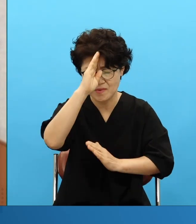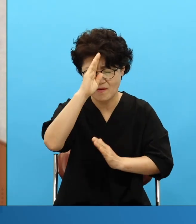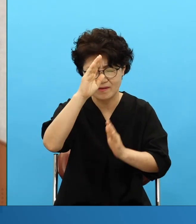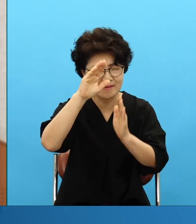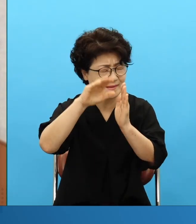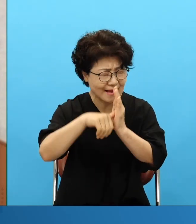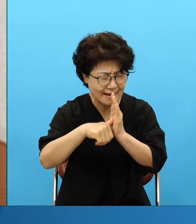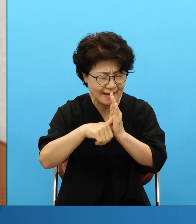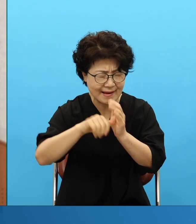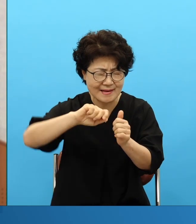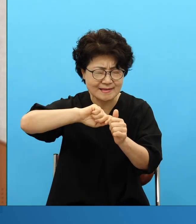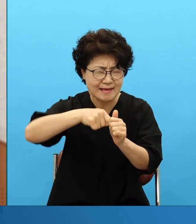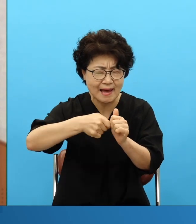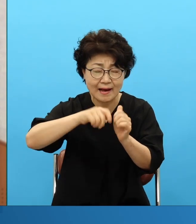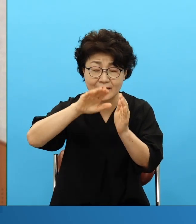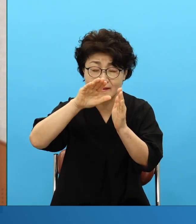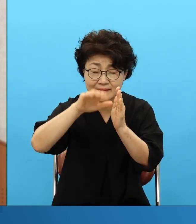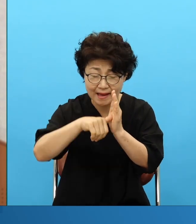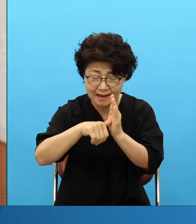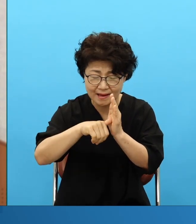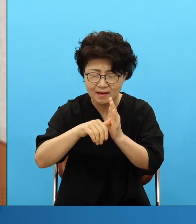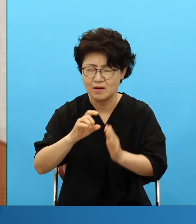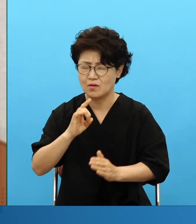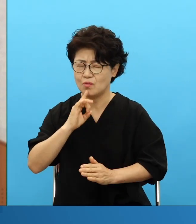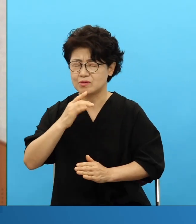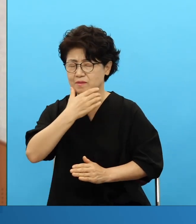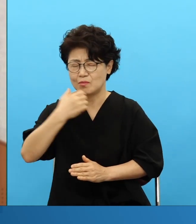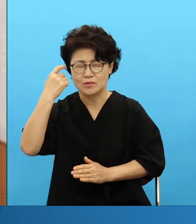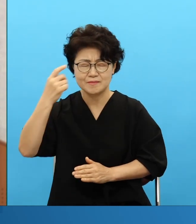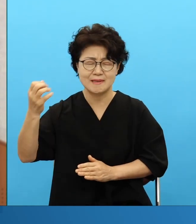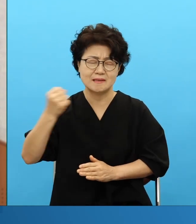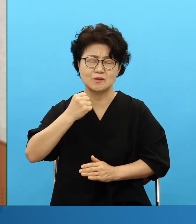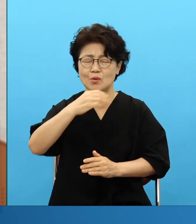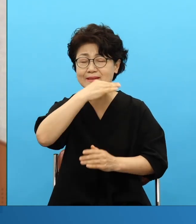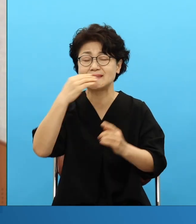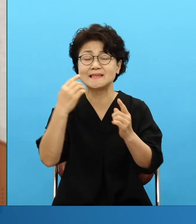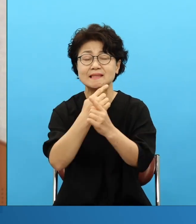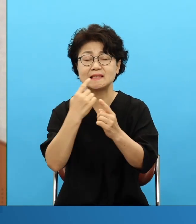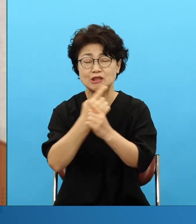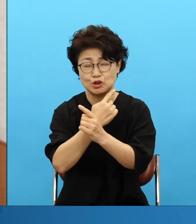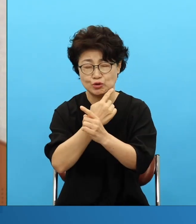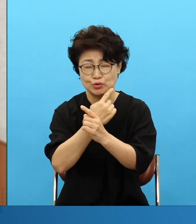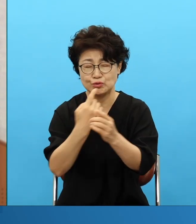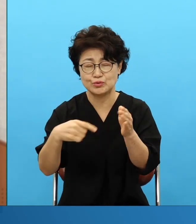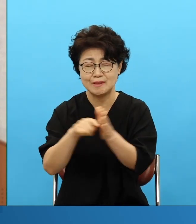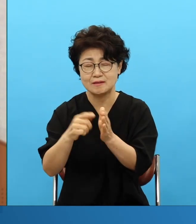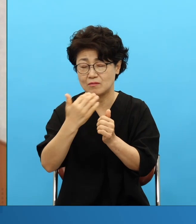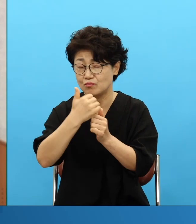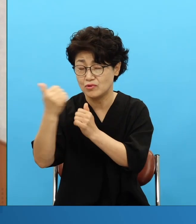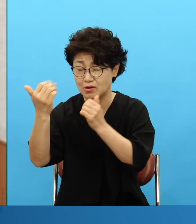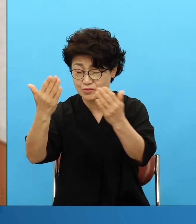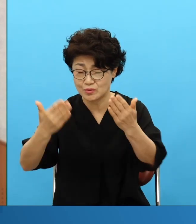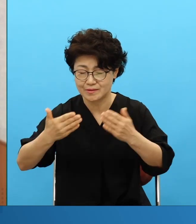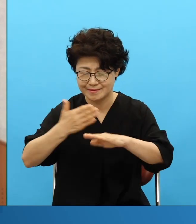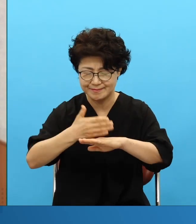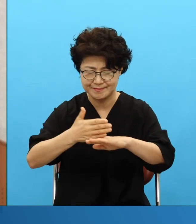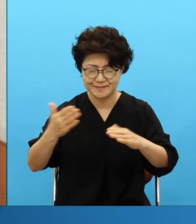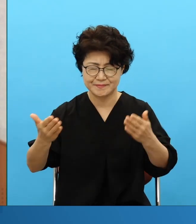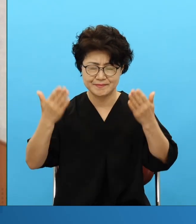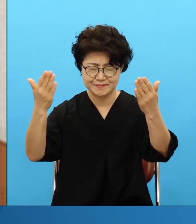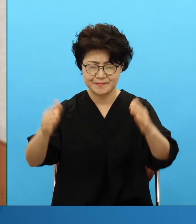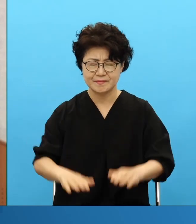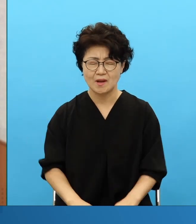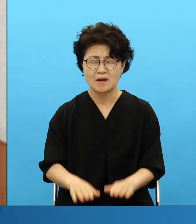재앙 시대를 오직 복음으로만 치유하시어 저희를 불러주시니 감사합니다.